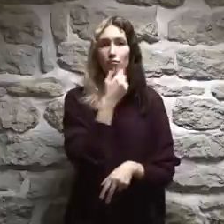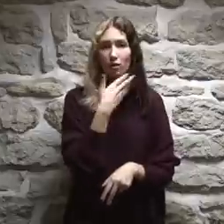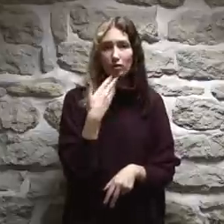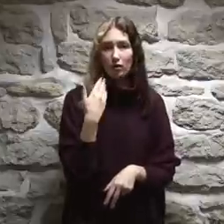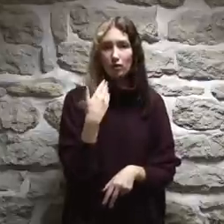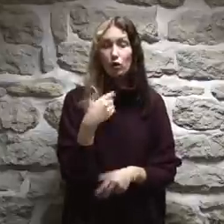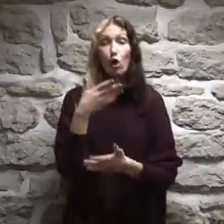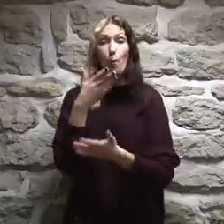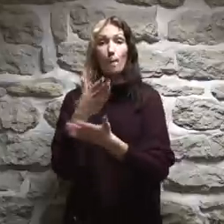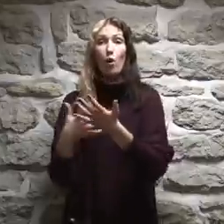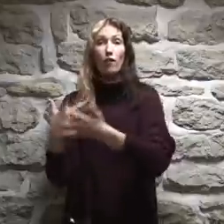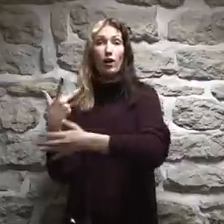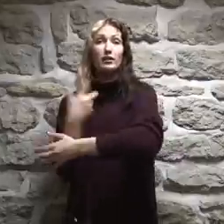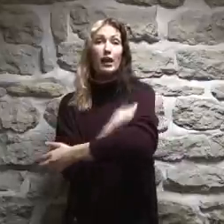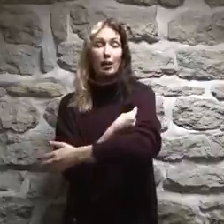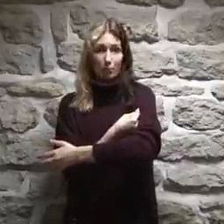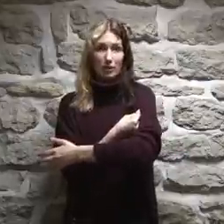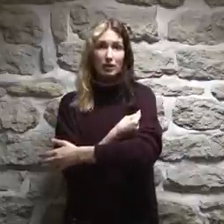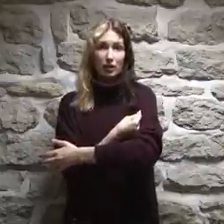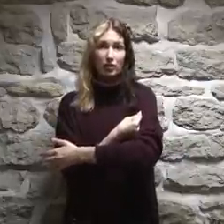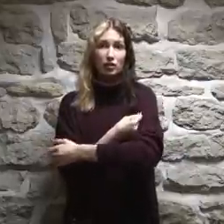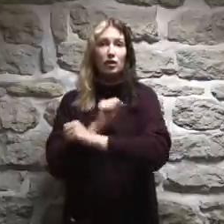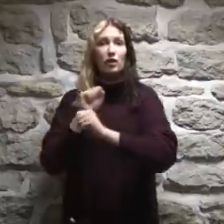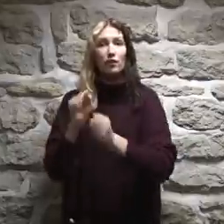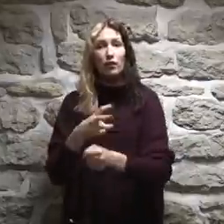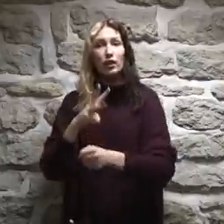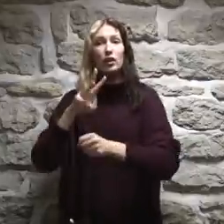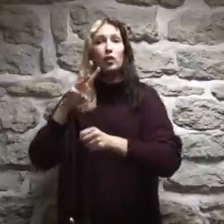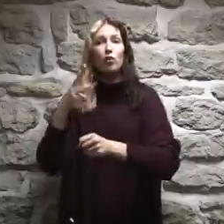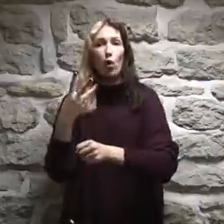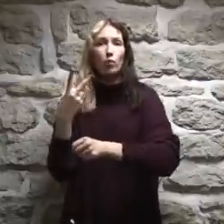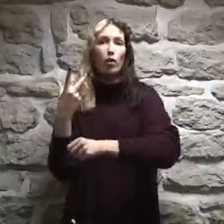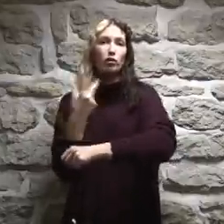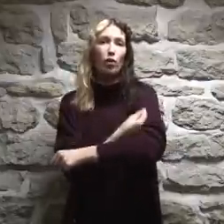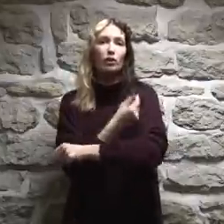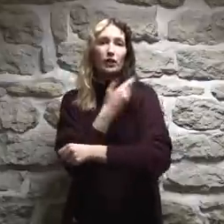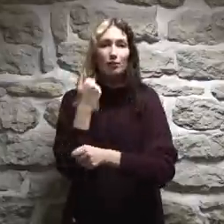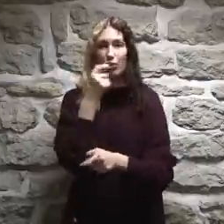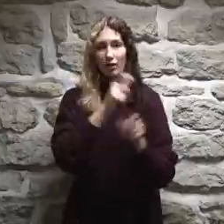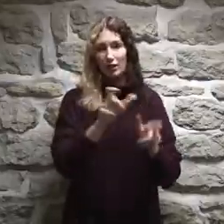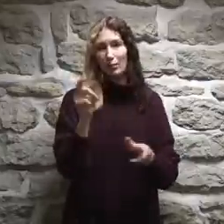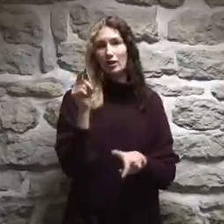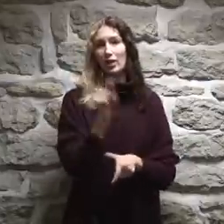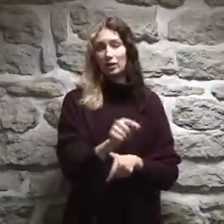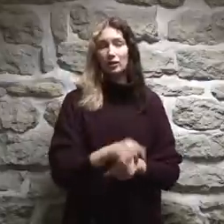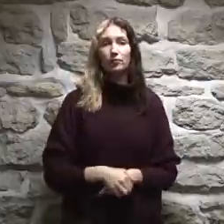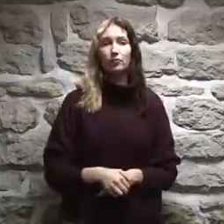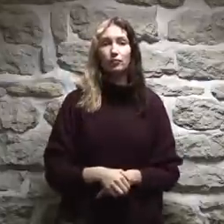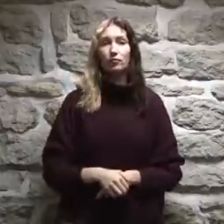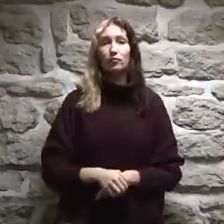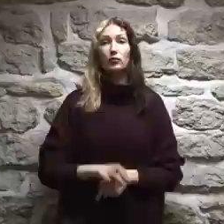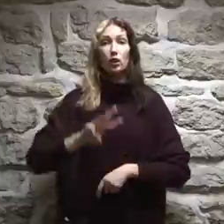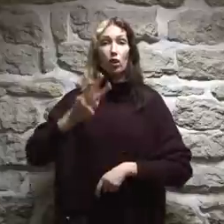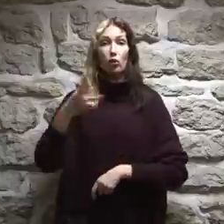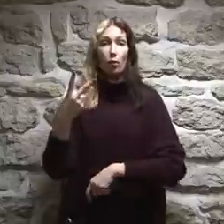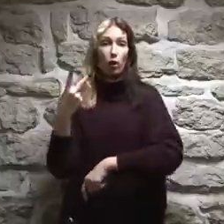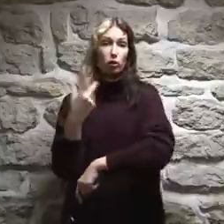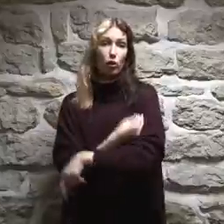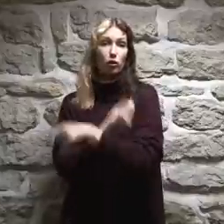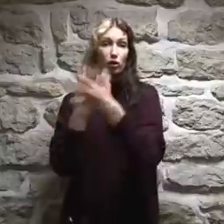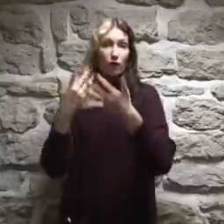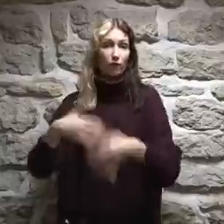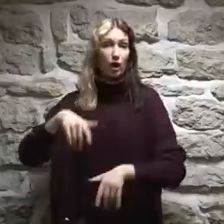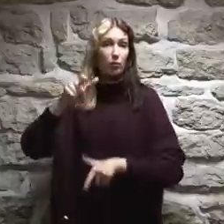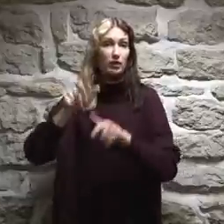pooleli vaktsineerimisega või tõhustusdoosita. Ja tõhustusdoosiga